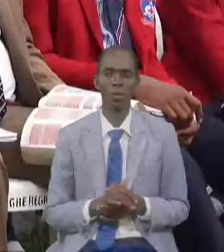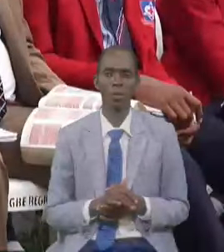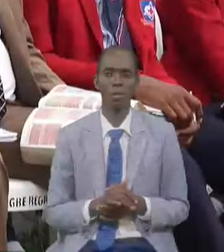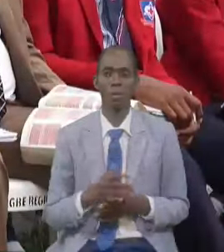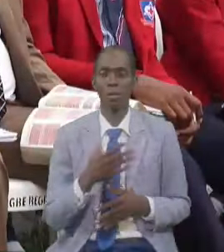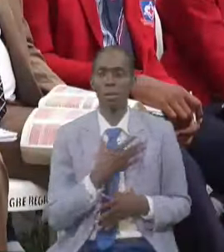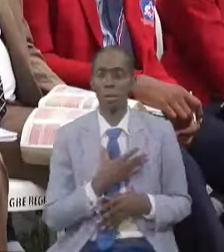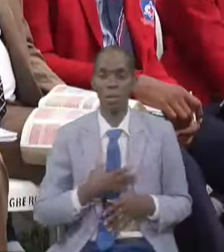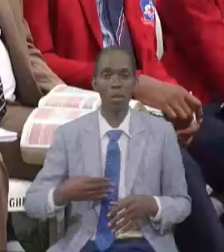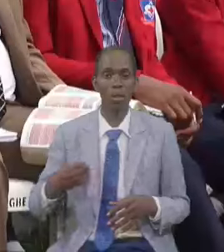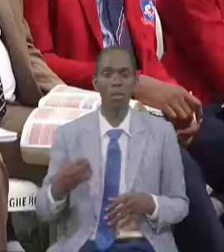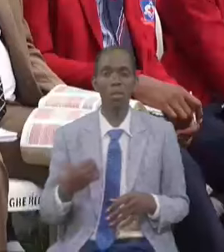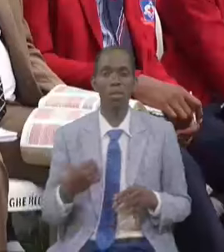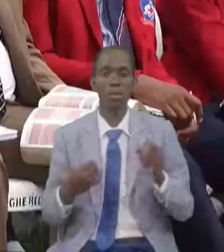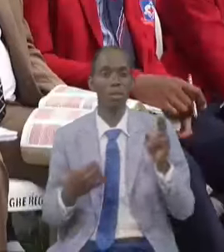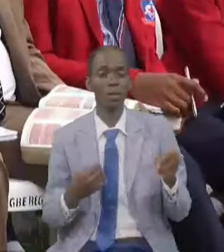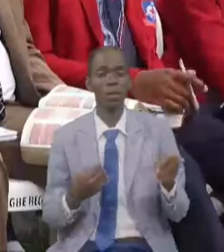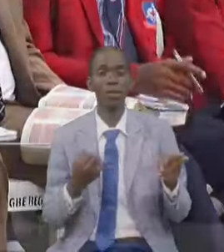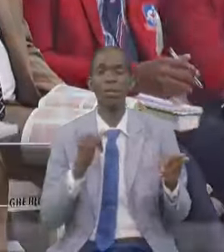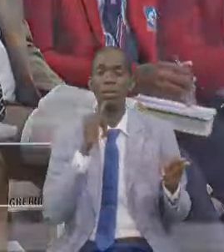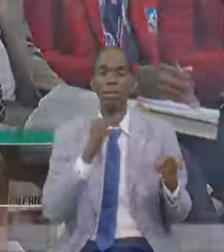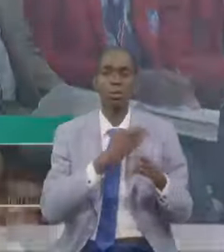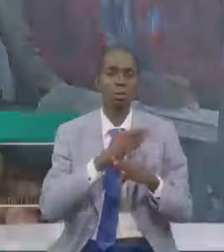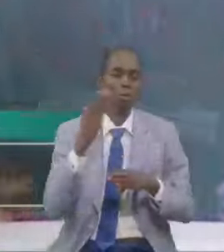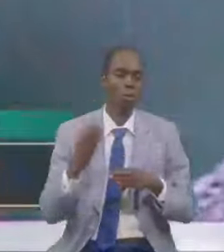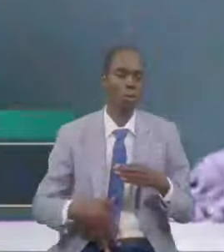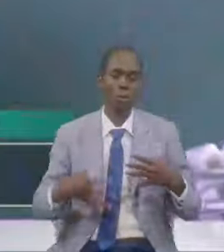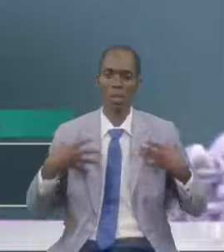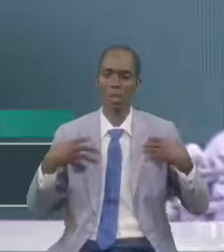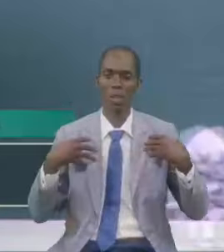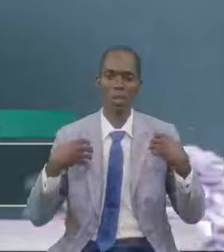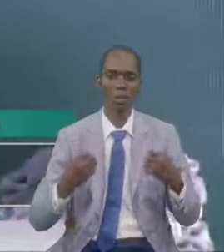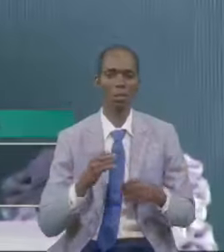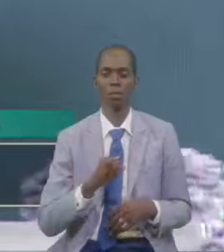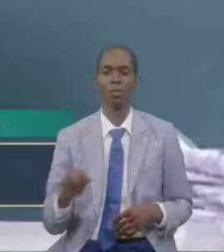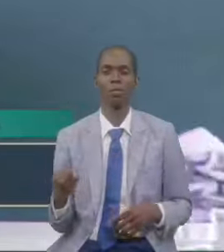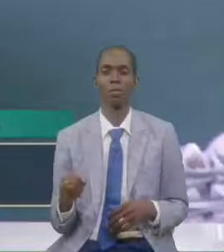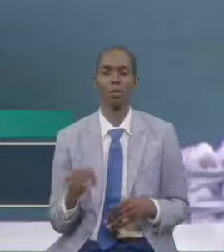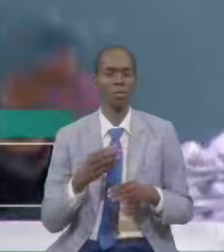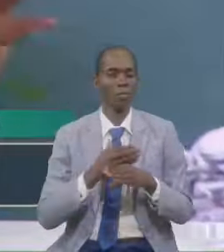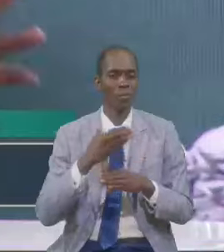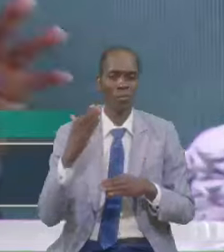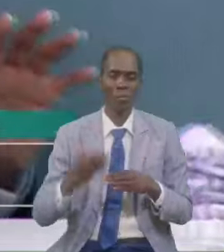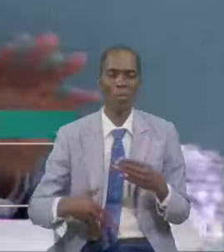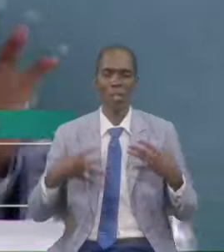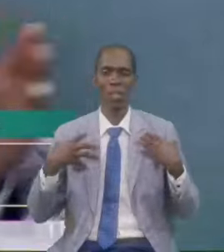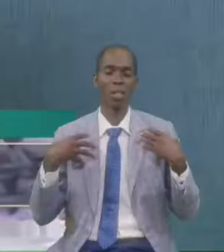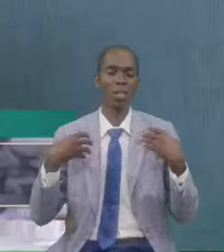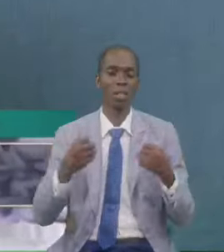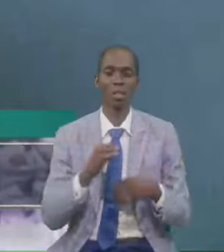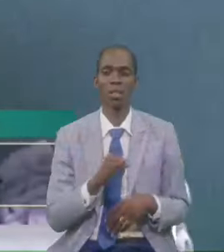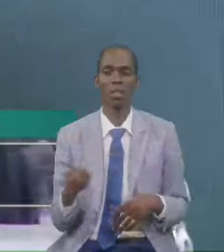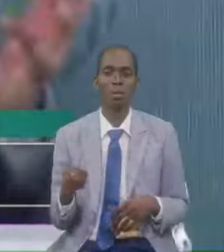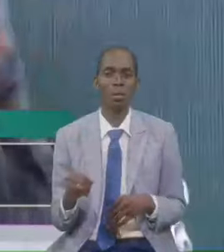now is holistic healing. ఇది పరిపూర్ణమైన స్వస్థత. Holistic healing. పరిపూర్ణమైన స్వస్థత.